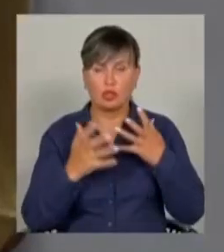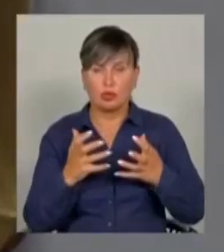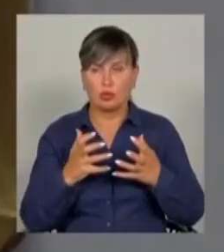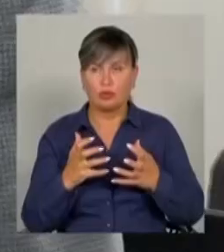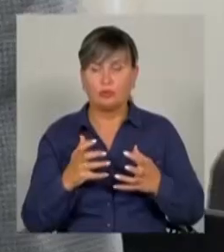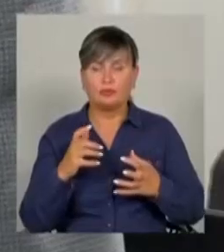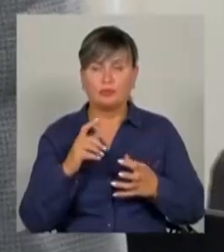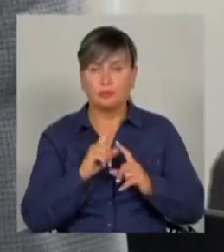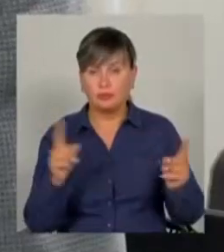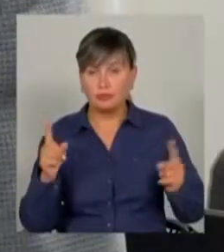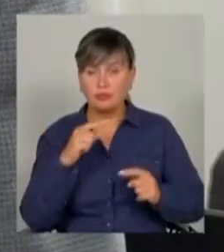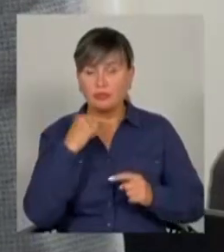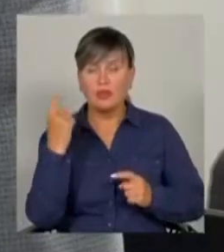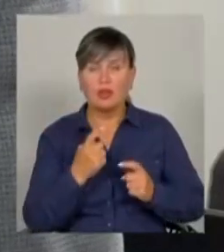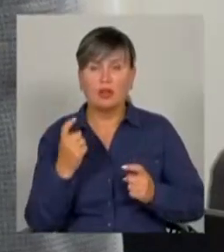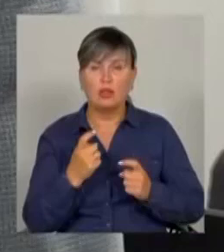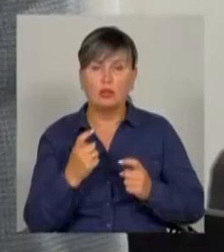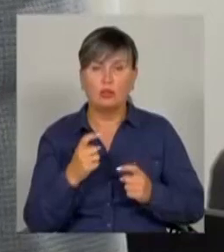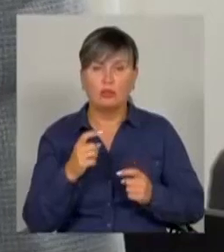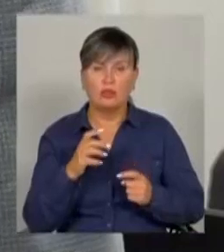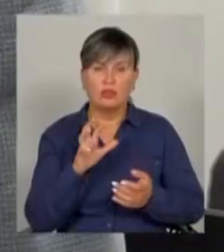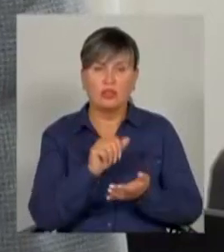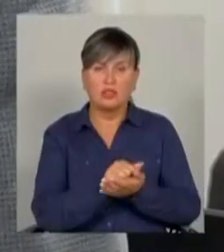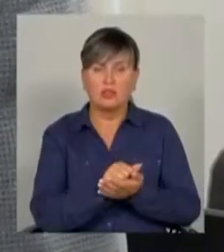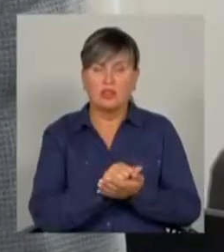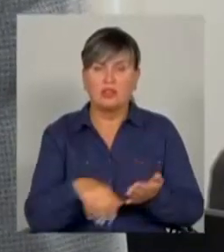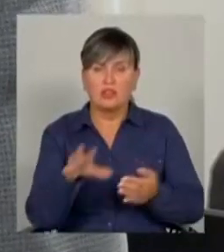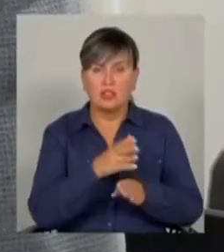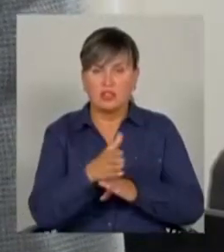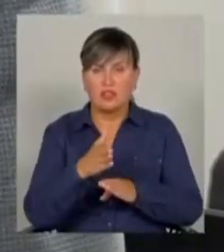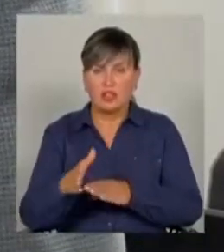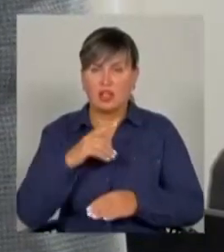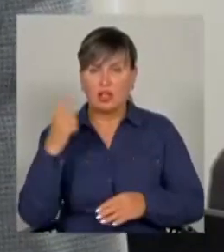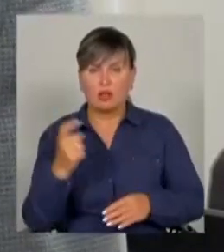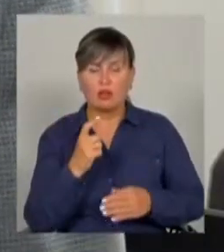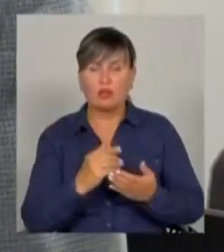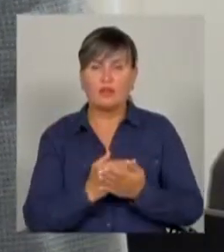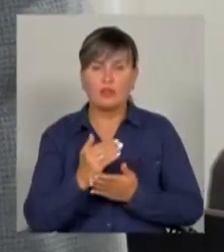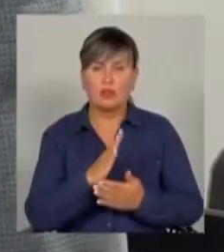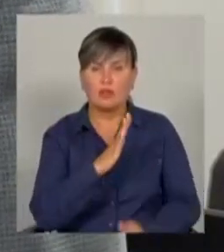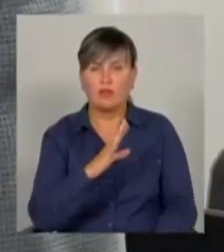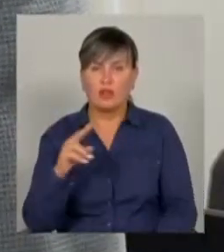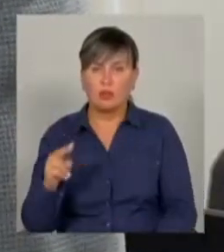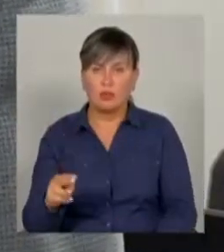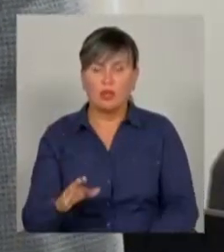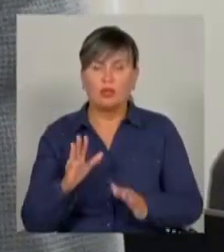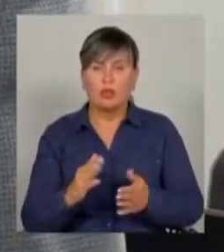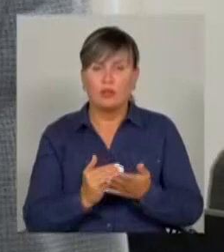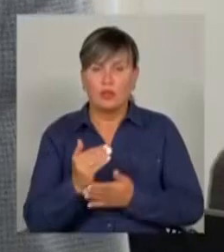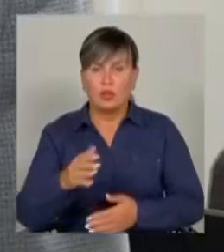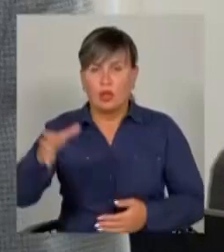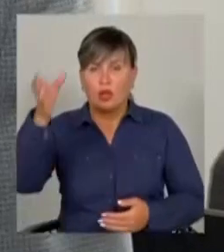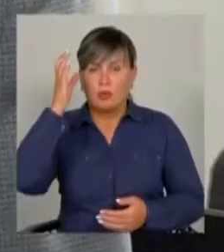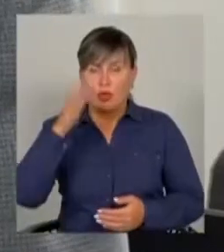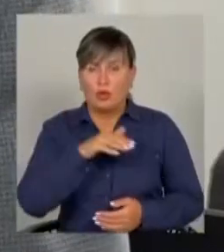Креативная экономика, она задевает все сферы экономики. Только высокий ВВП, только высокий